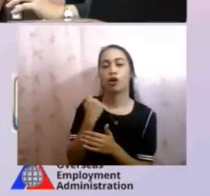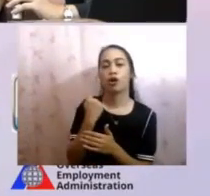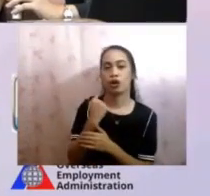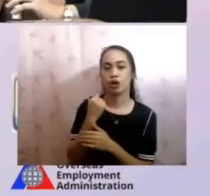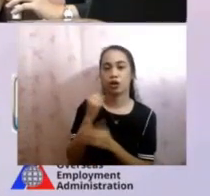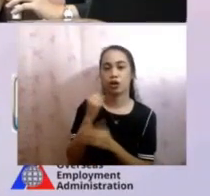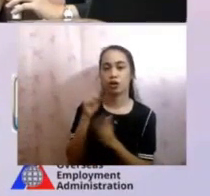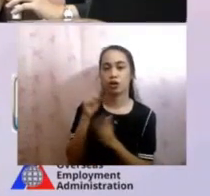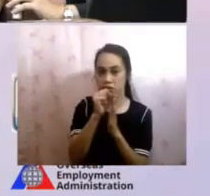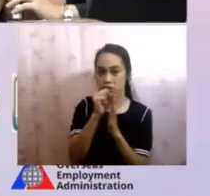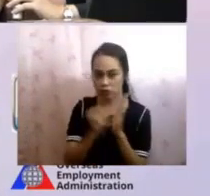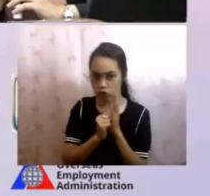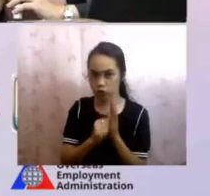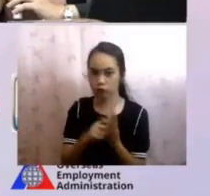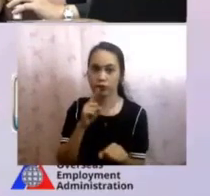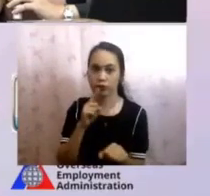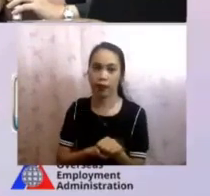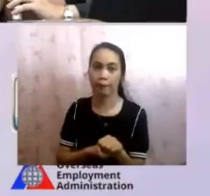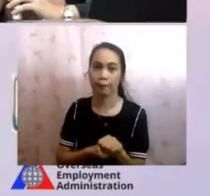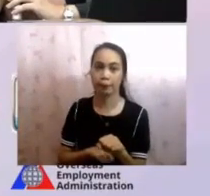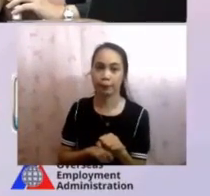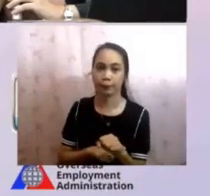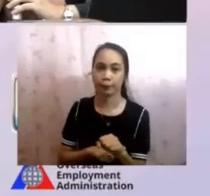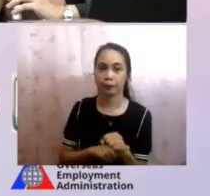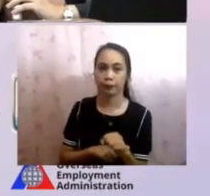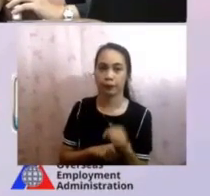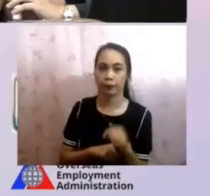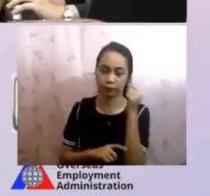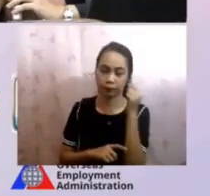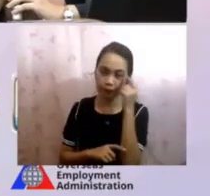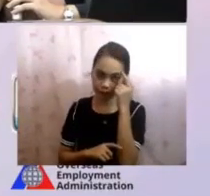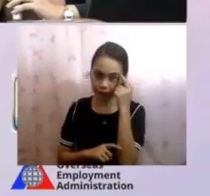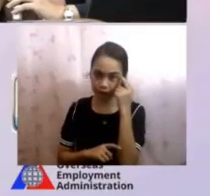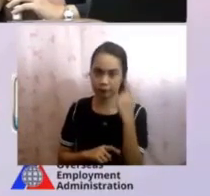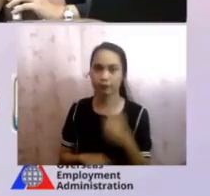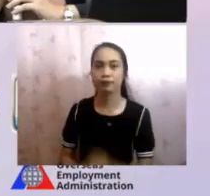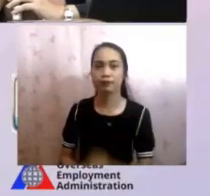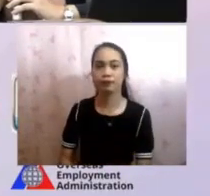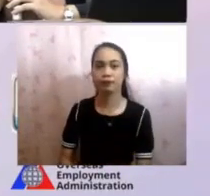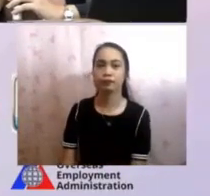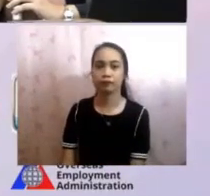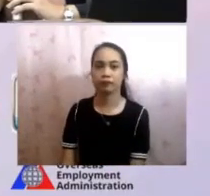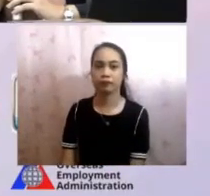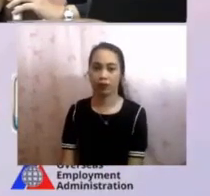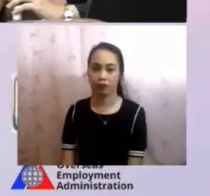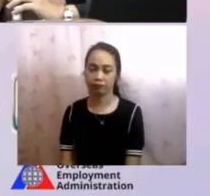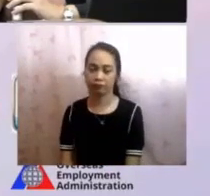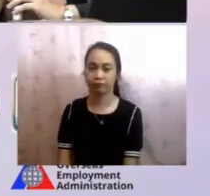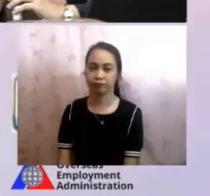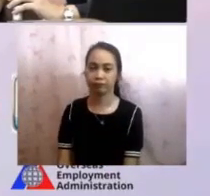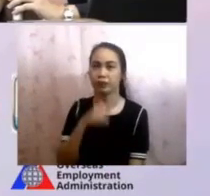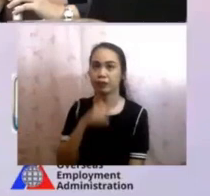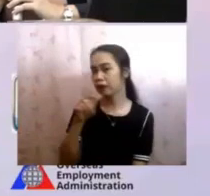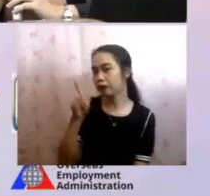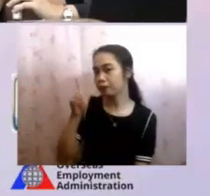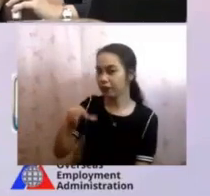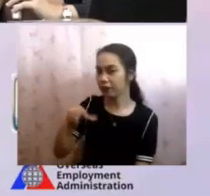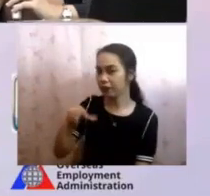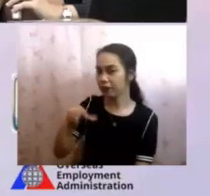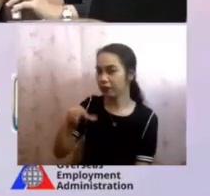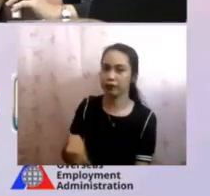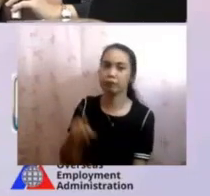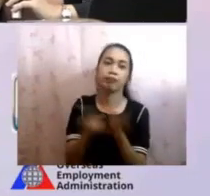a.m. Muadtusad kag mga 8:50. Okay, kapuyan ka maghuwat or unsa. So, dili siya pwede, guys. So, dapat at